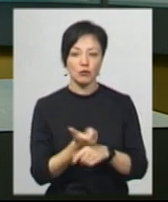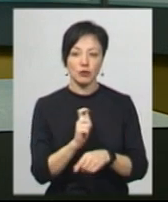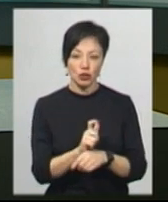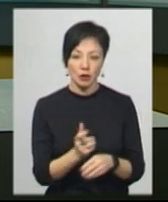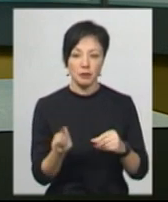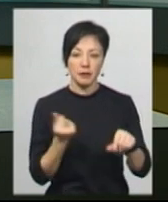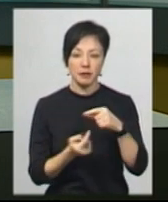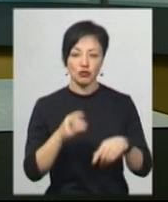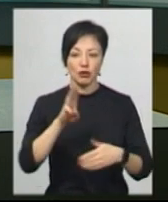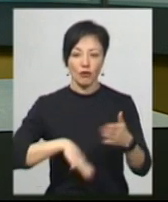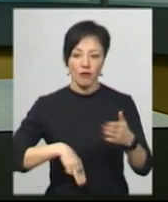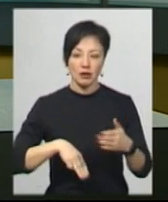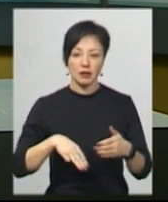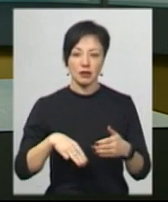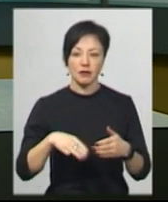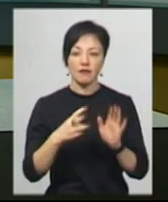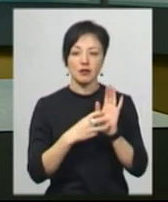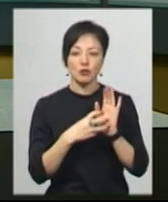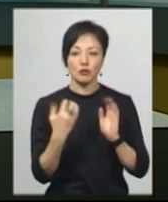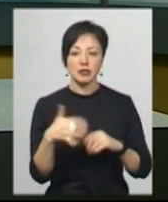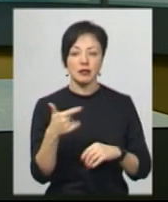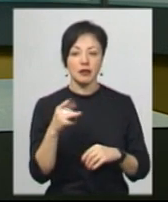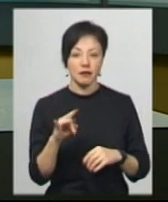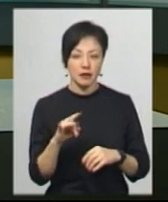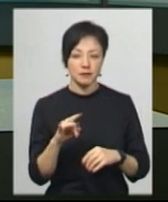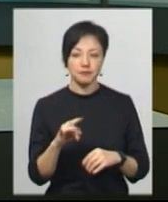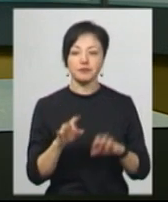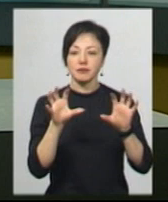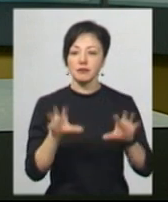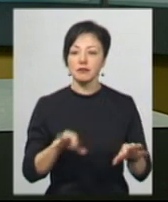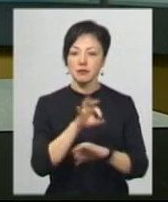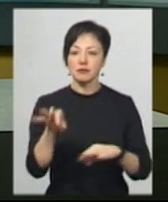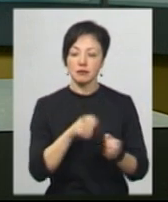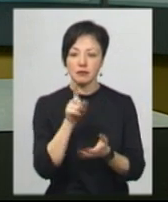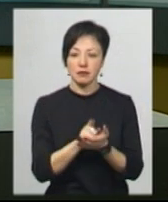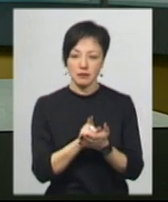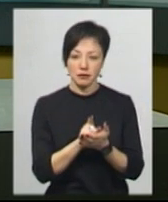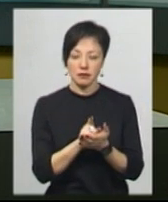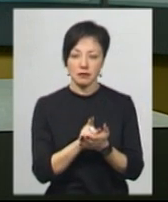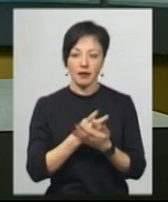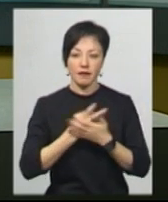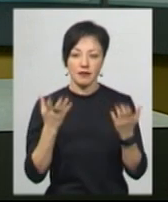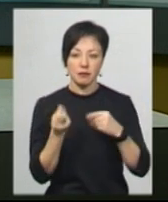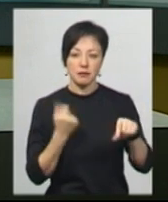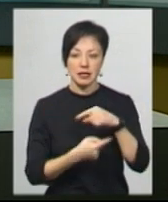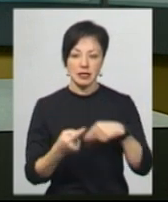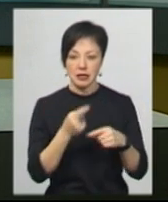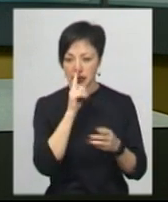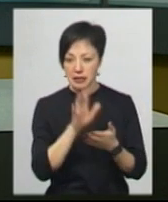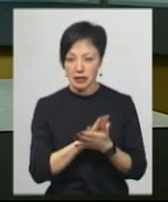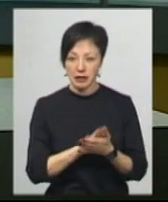то підприємця штрафуватимуть на щонайменше 850 гривень. Законопроєкти мають вивести бізнес із тіні, повідомили